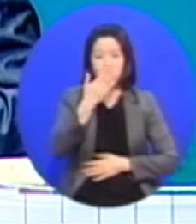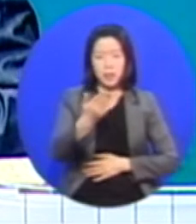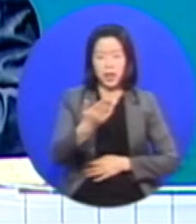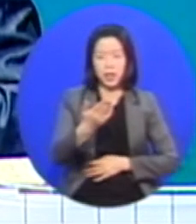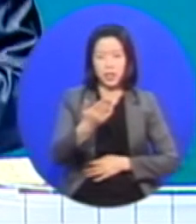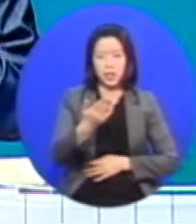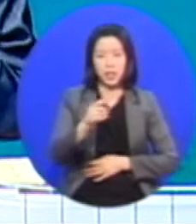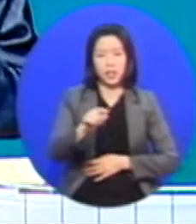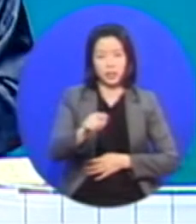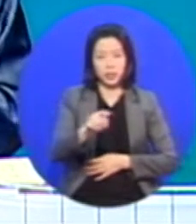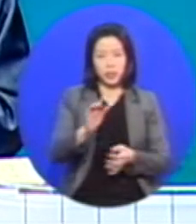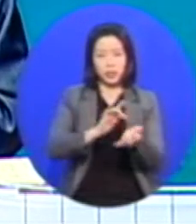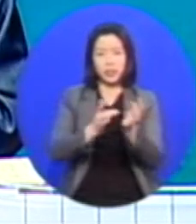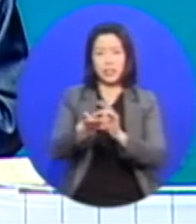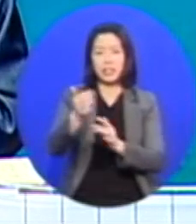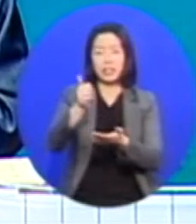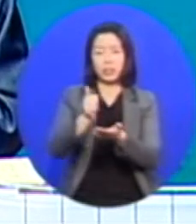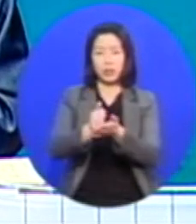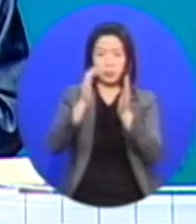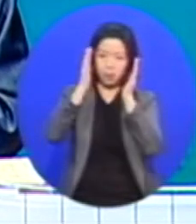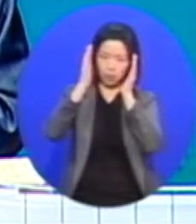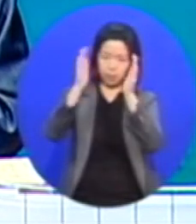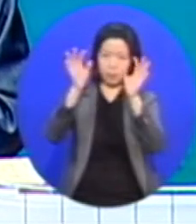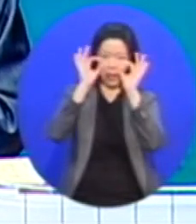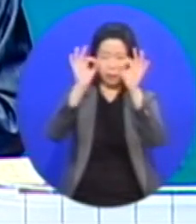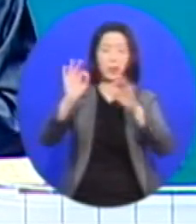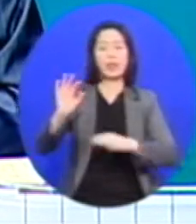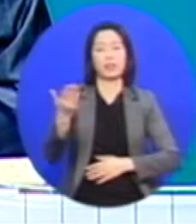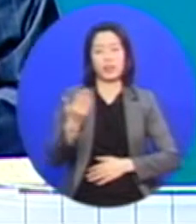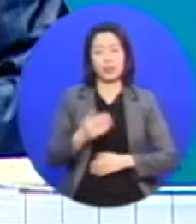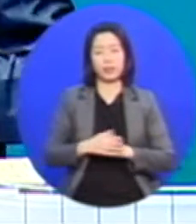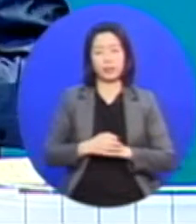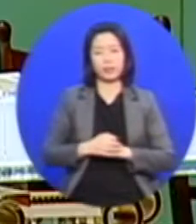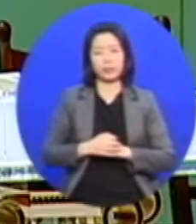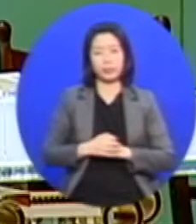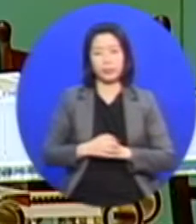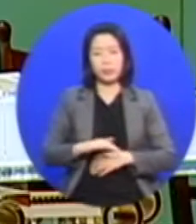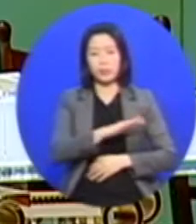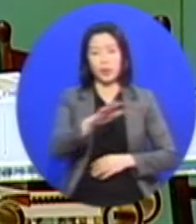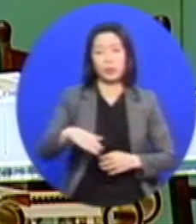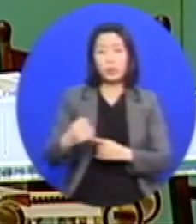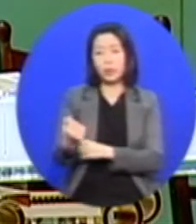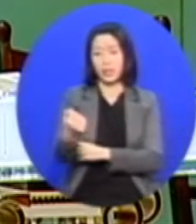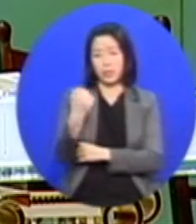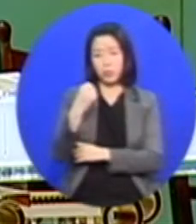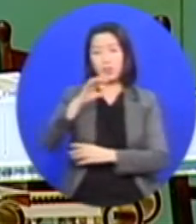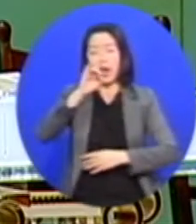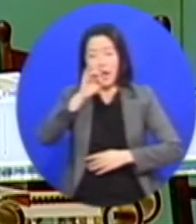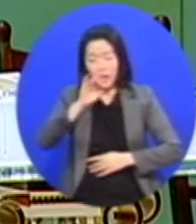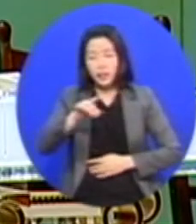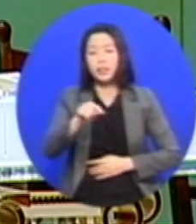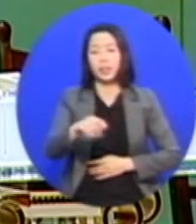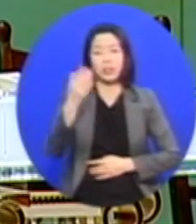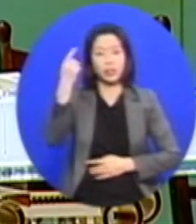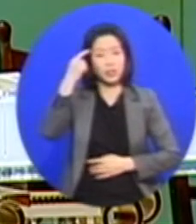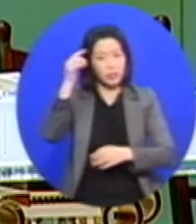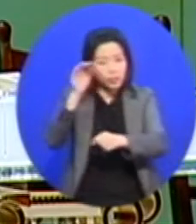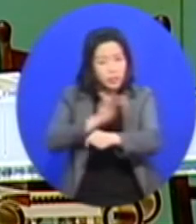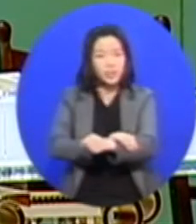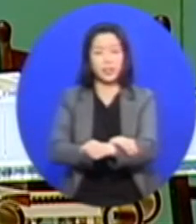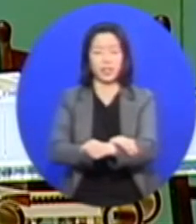그것은 예수님을 바라보아야 하는 것이에요 우림 으로는 안 된다는 걸 아는 것이지 예요